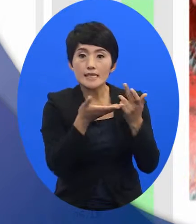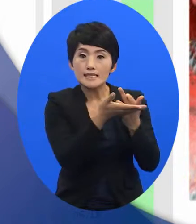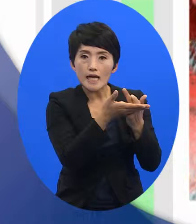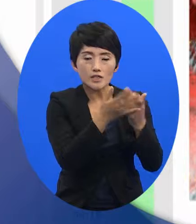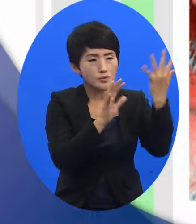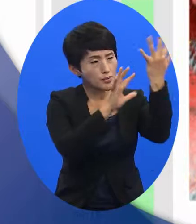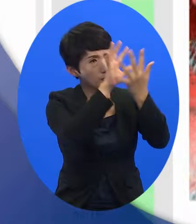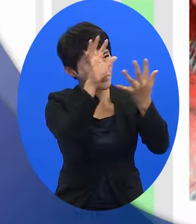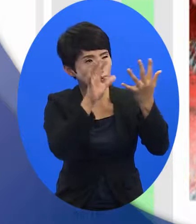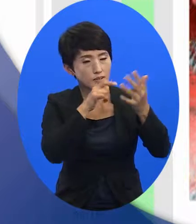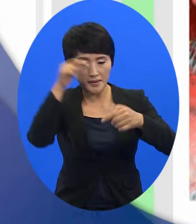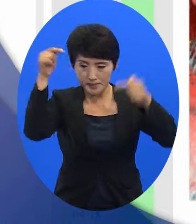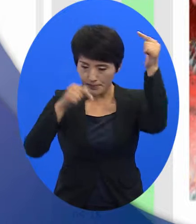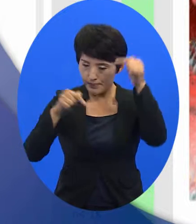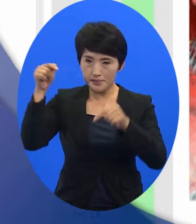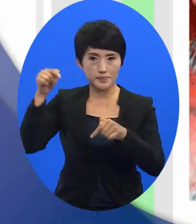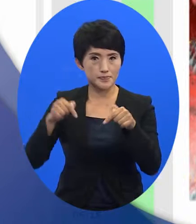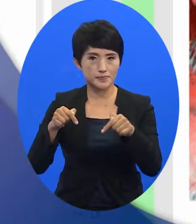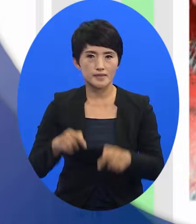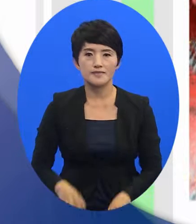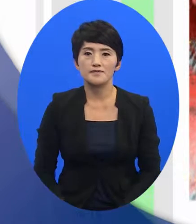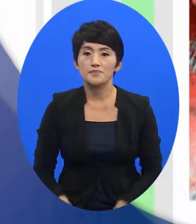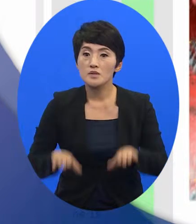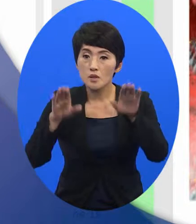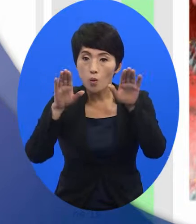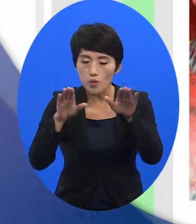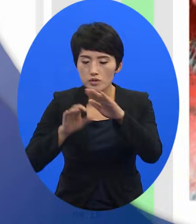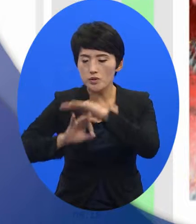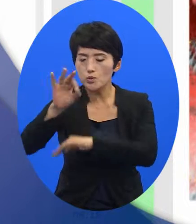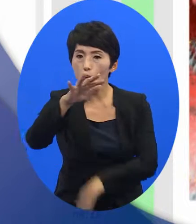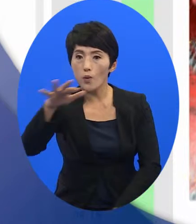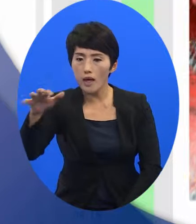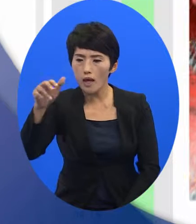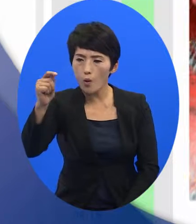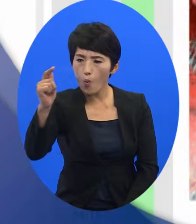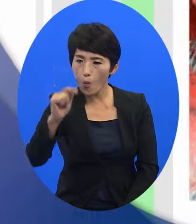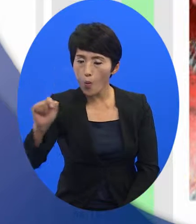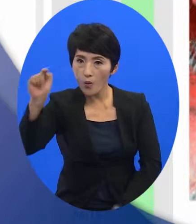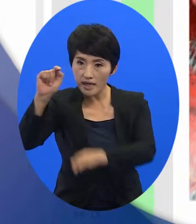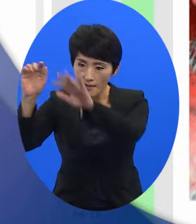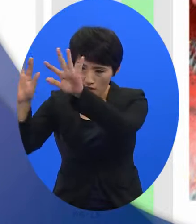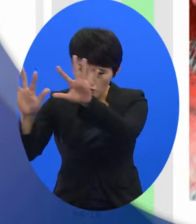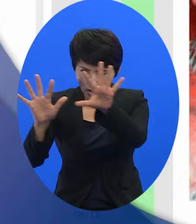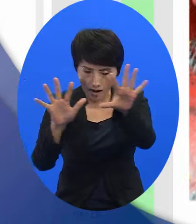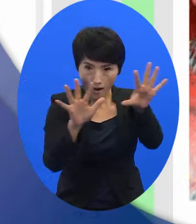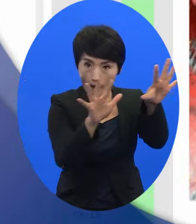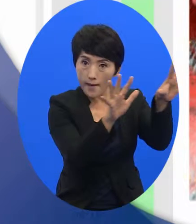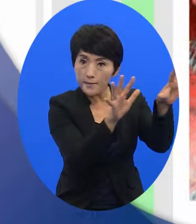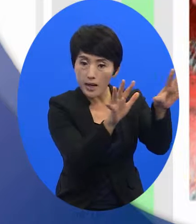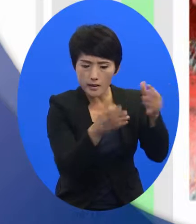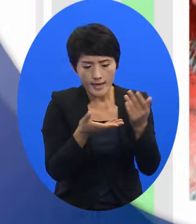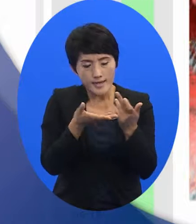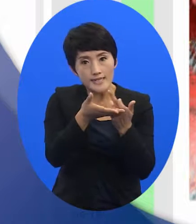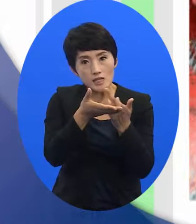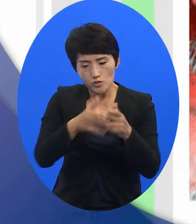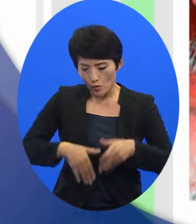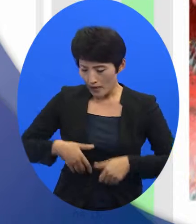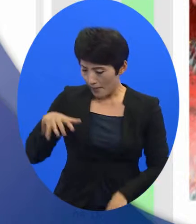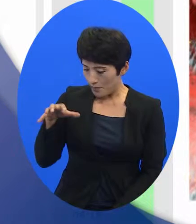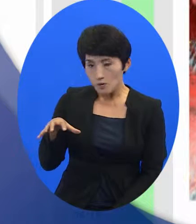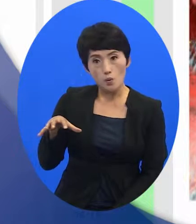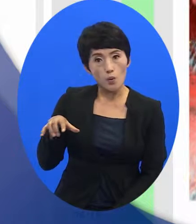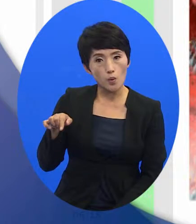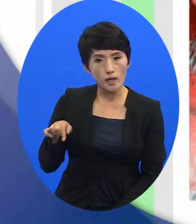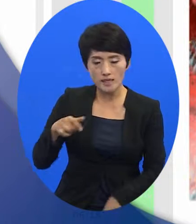흐리고 산발적으로 비가 조금 오는 곳이 있습니다. 오늘은 계속해서 동해상에 위치한 고기압의 가장자리에 들겠으나 제주도는 제주도 남쪽